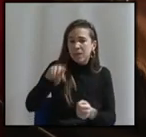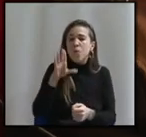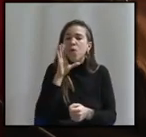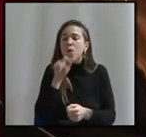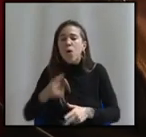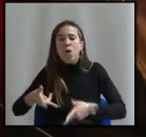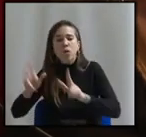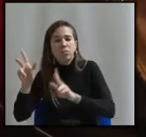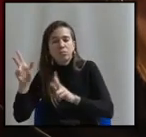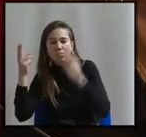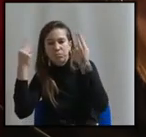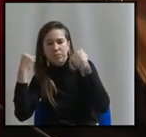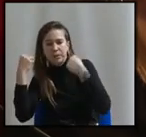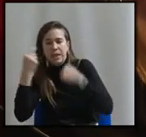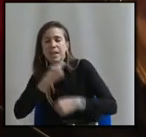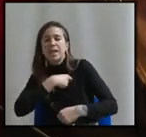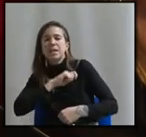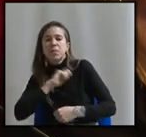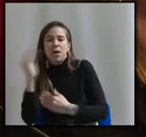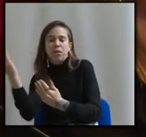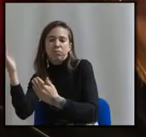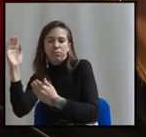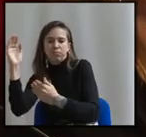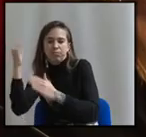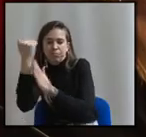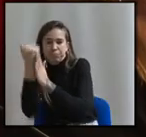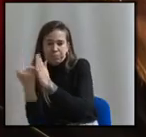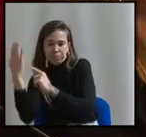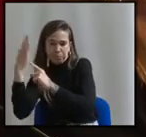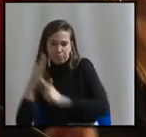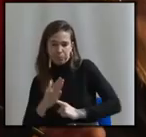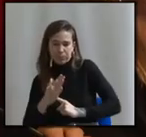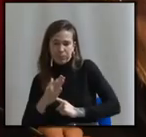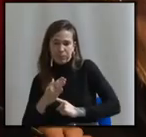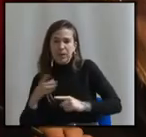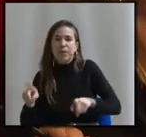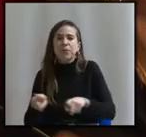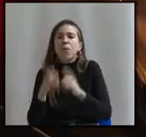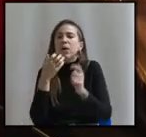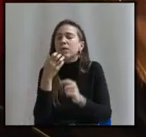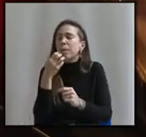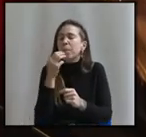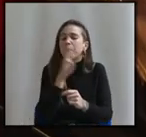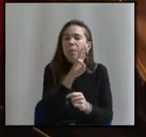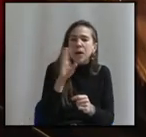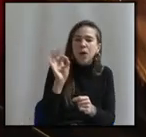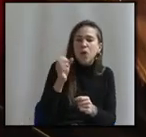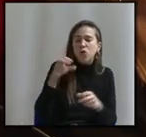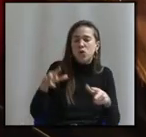de torn d'Espanya passin el ribot per intentar debilitar-la, ja sigui el Partit Popular o el Partit